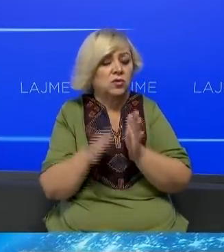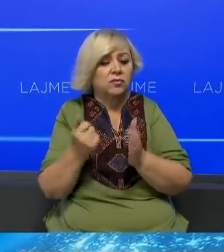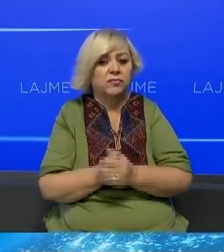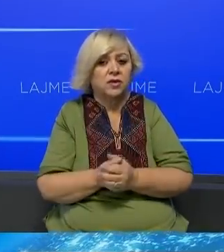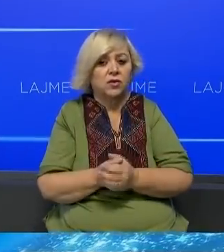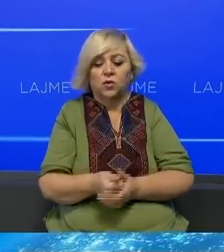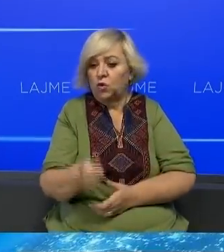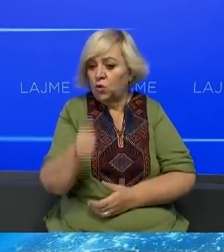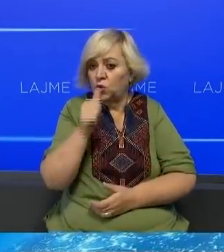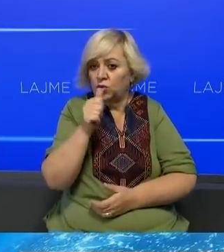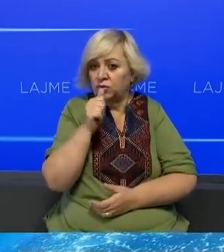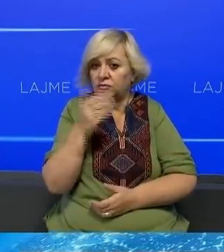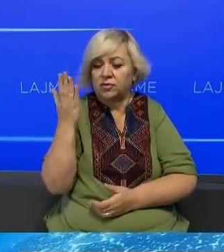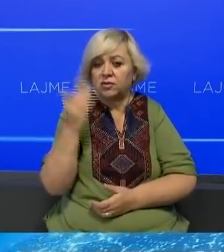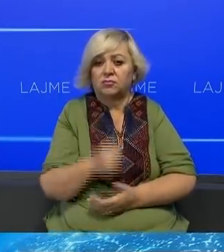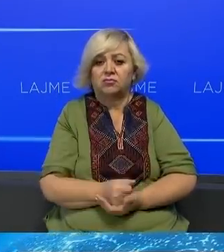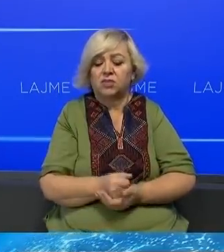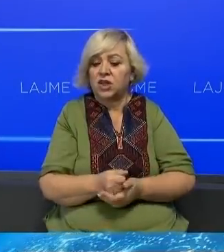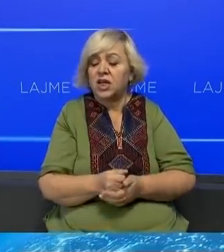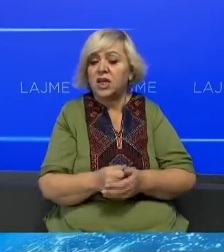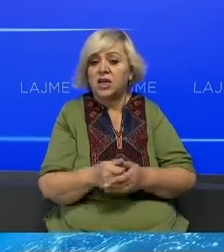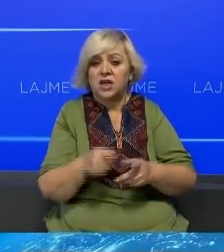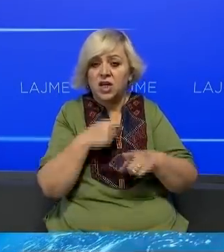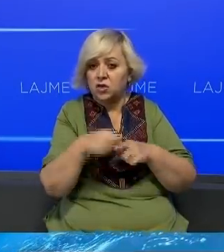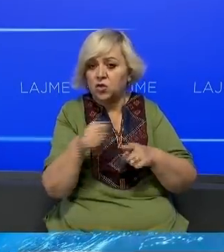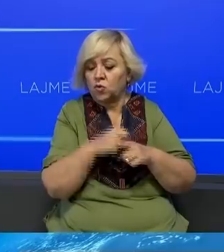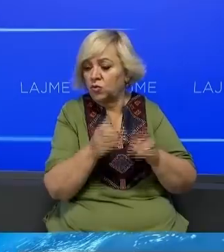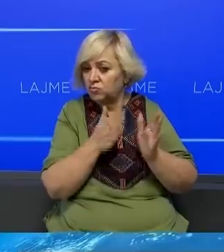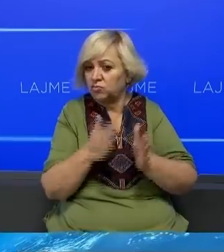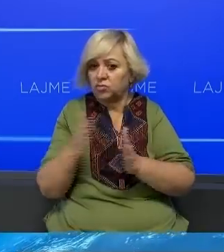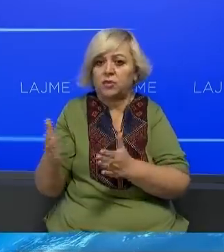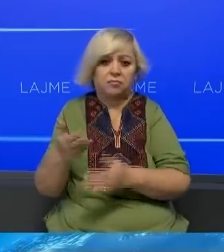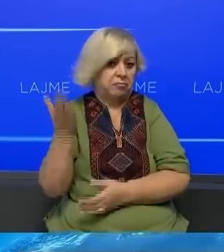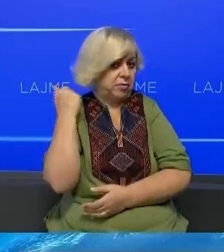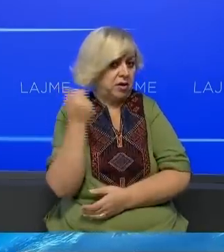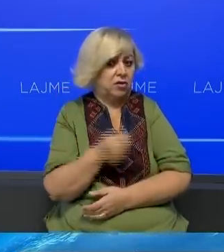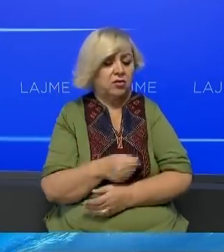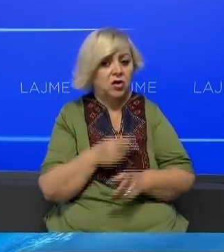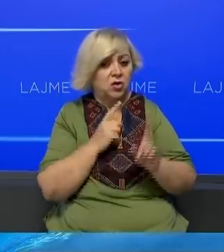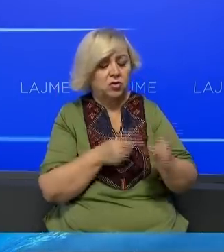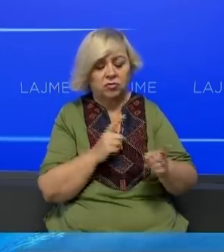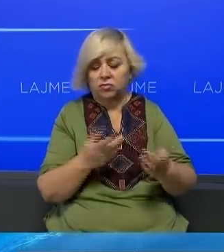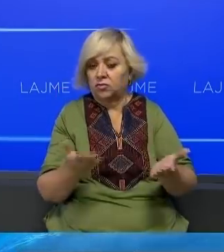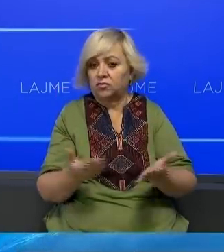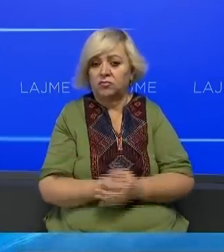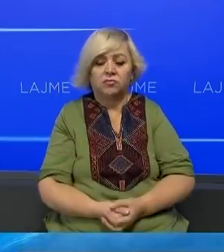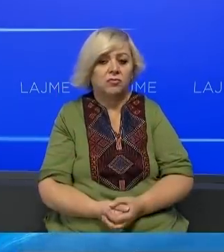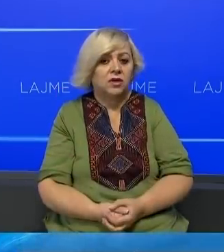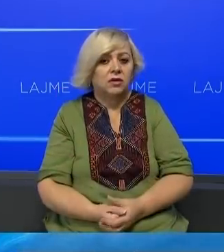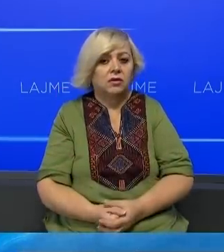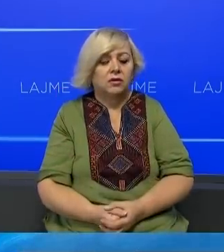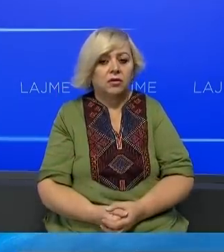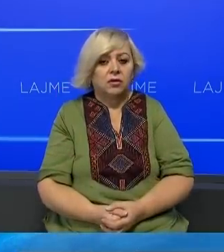batlava ka qenë e rregullume edhe ujmoni para lufte. Është një